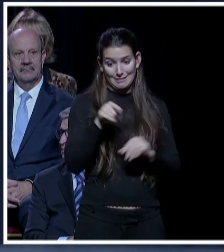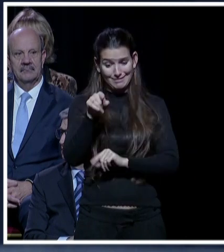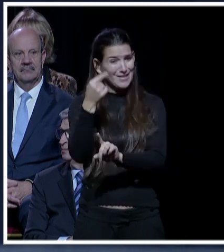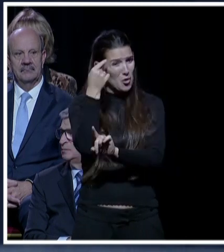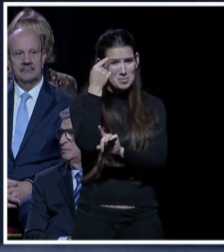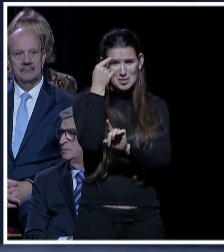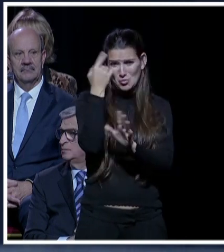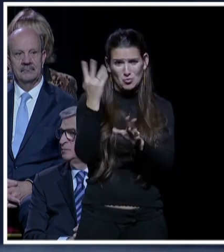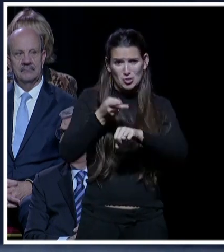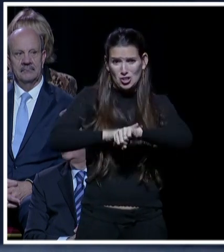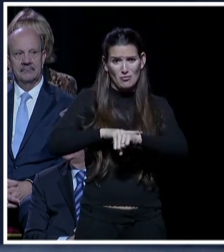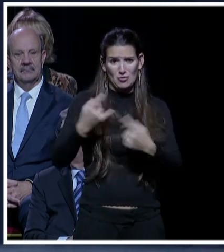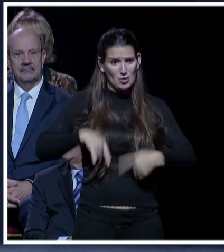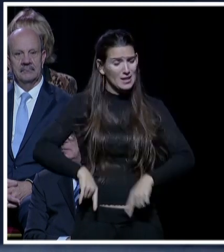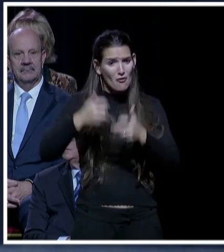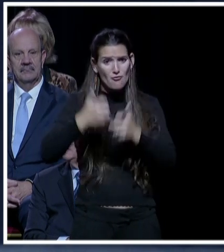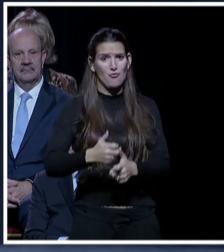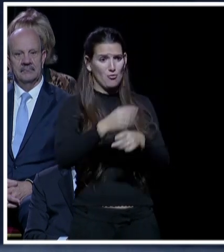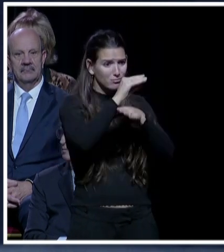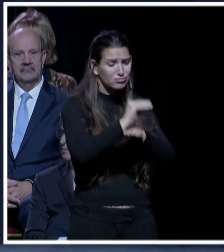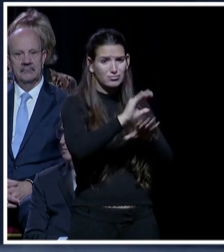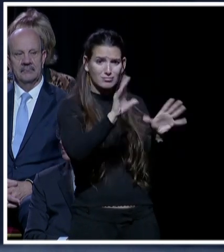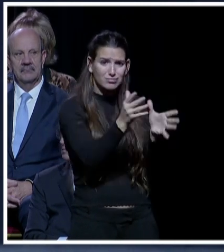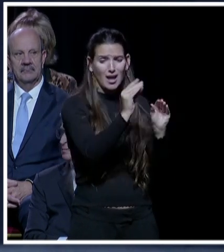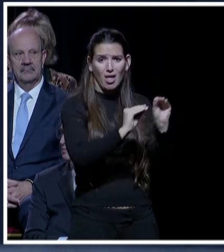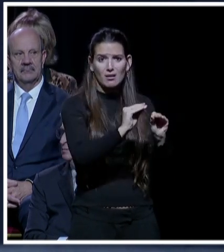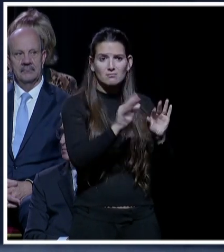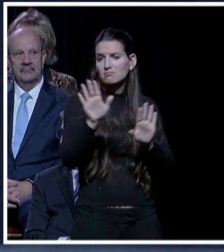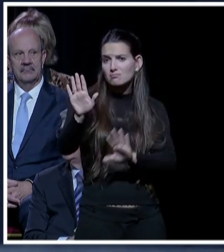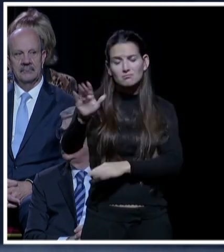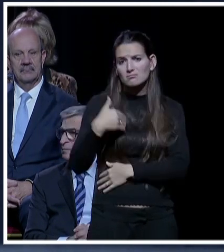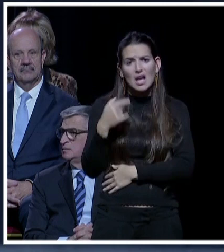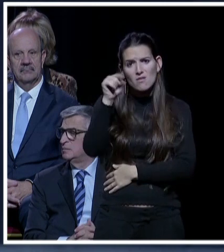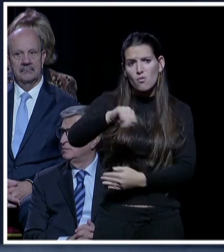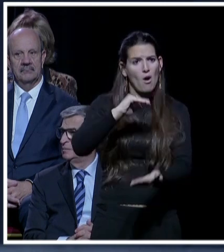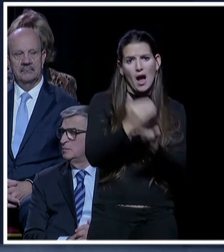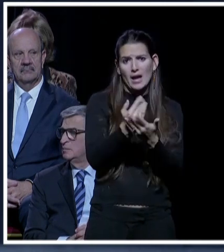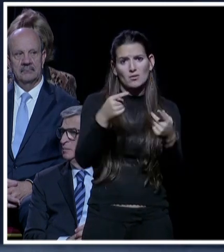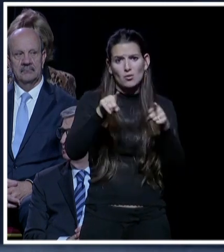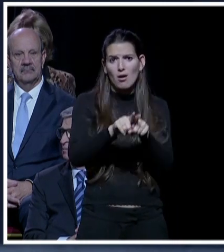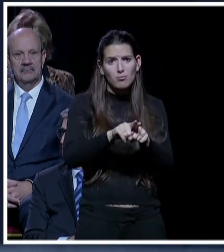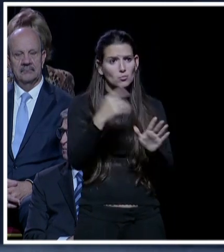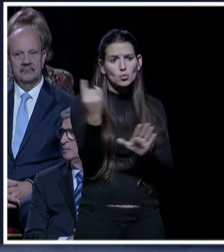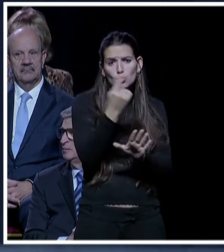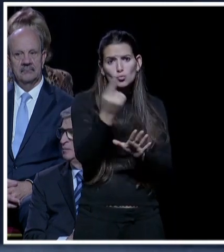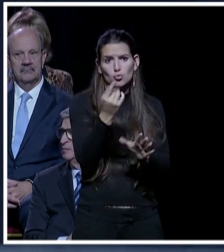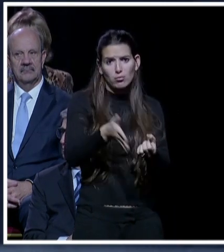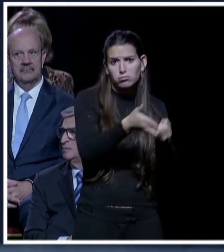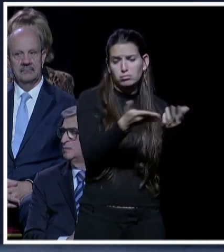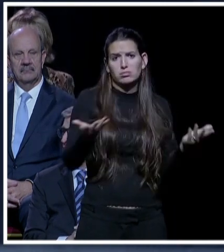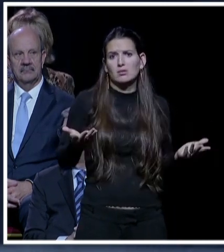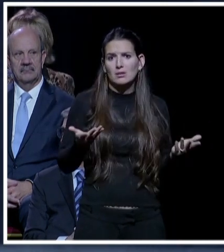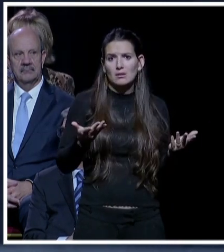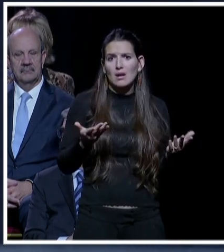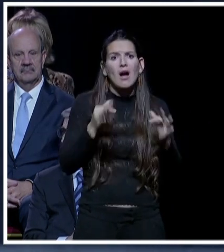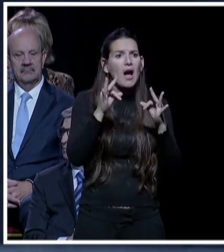tout tenté pour y arriver. Mais à un moment donné, il faut arrêter de tendre l'autre joue. Nous devons guérir la France de ce